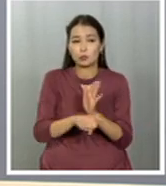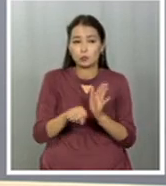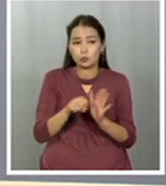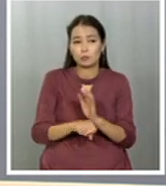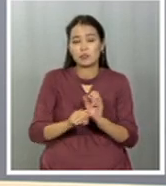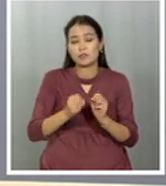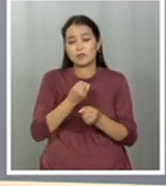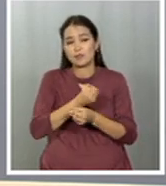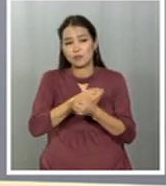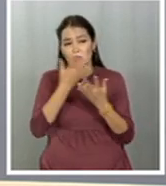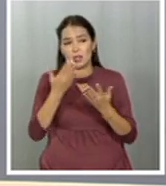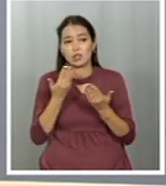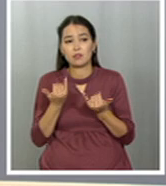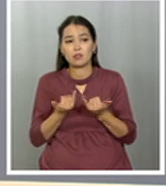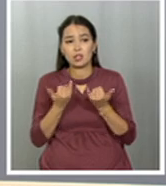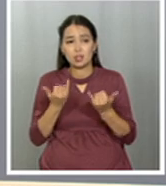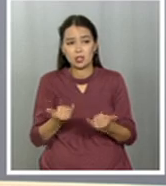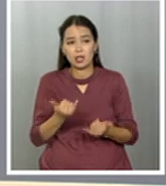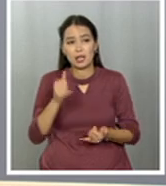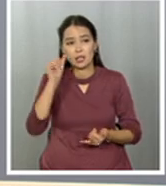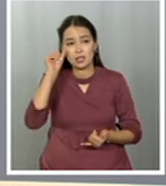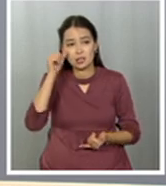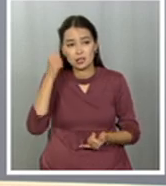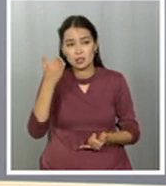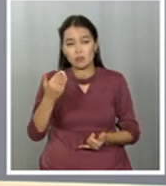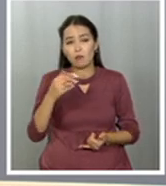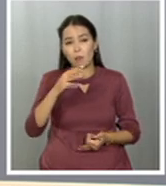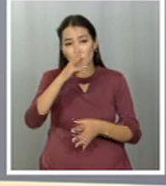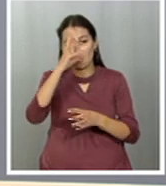для киргизов морала.